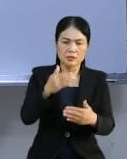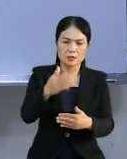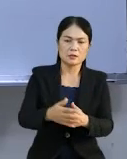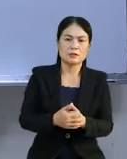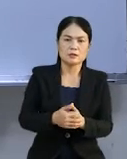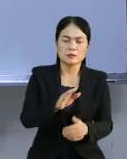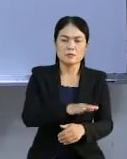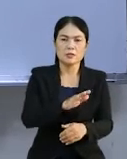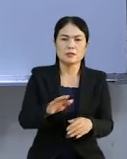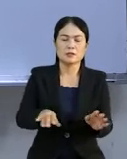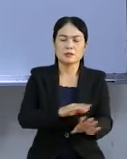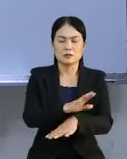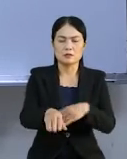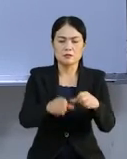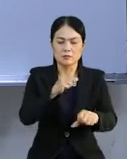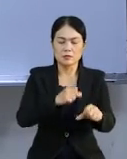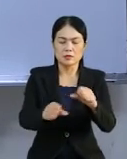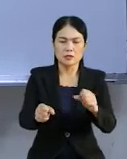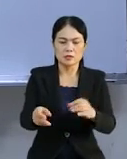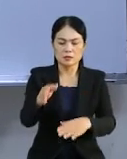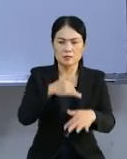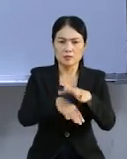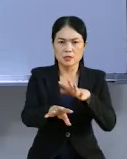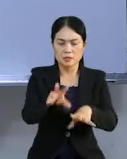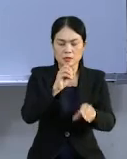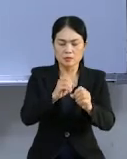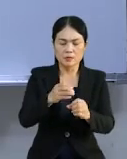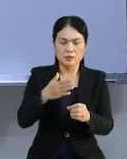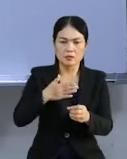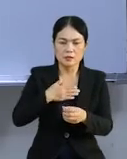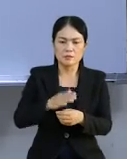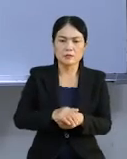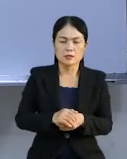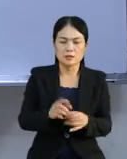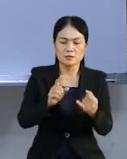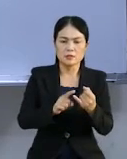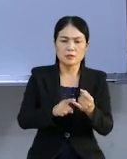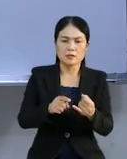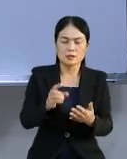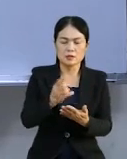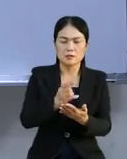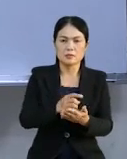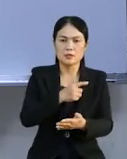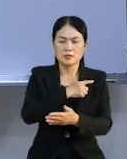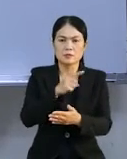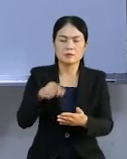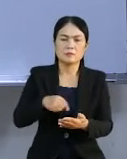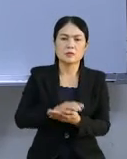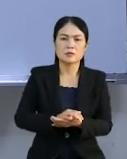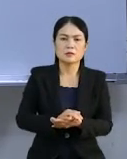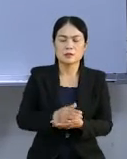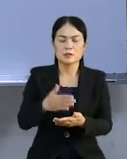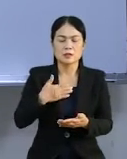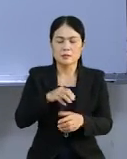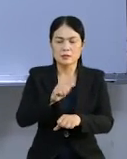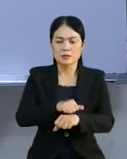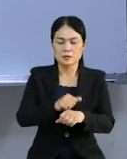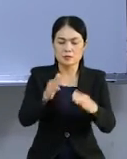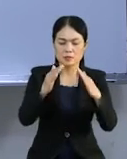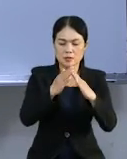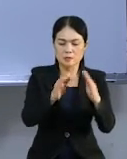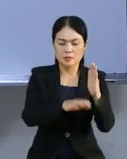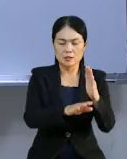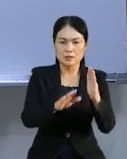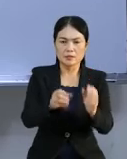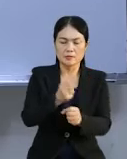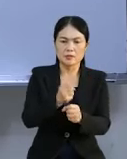tiết. Côn tiếng ọc nên nâng bần to châu riêng chìm mùi nâng nhạc rù. Chỉ trong cõi này mê riêng được bỏ dưỡng, cư nhạc rù miên cạch cạp tiết chun